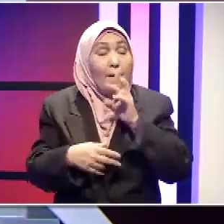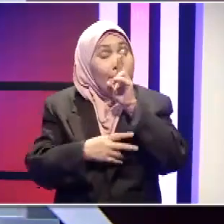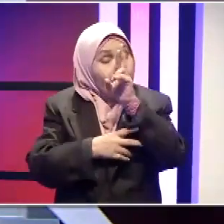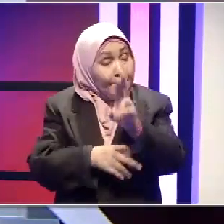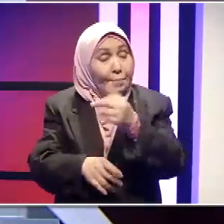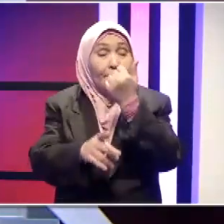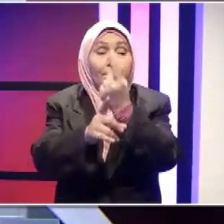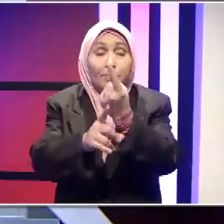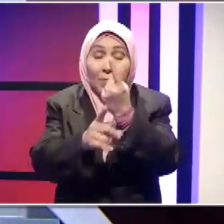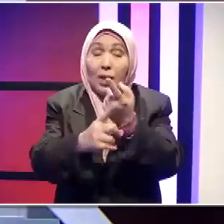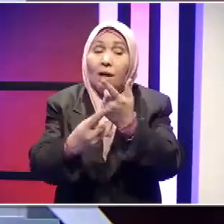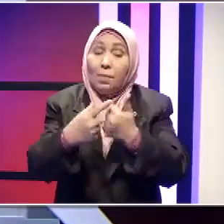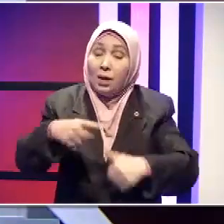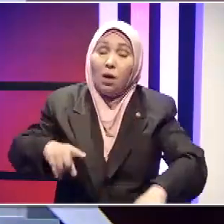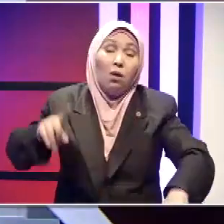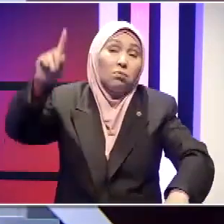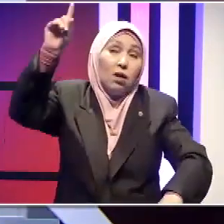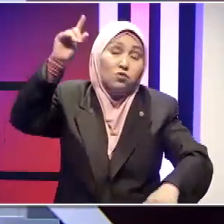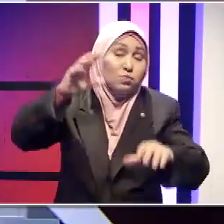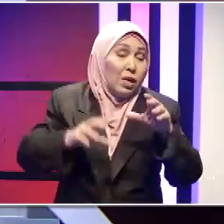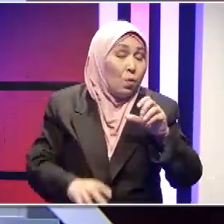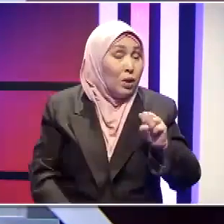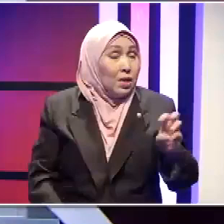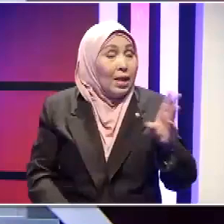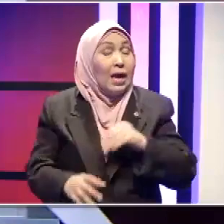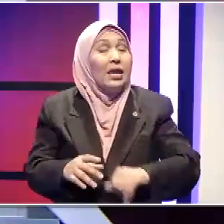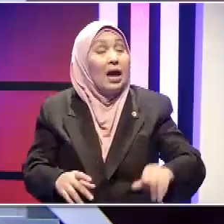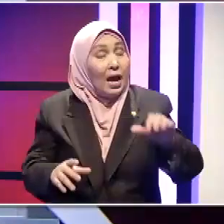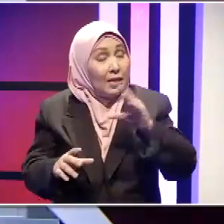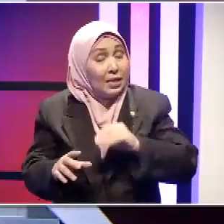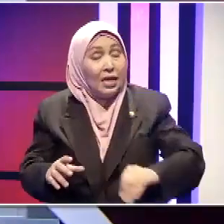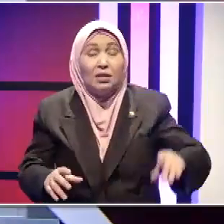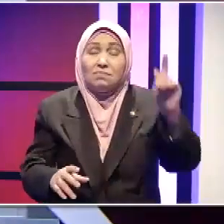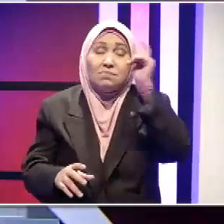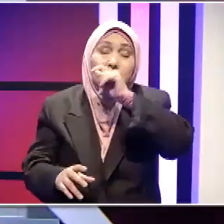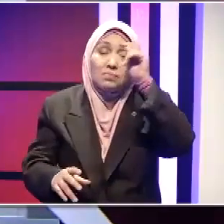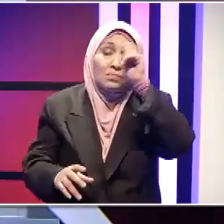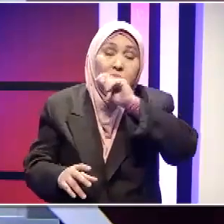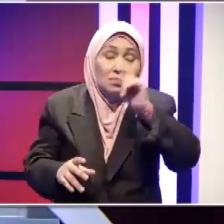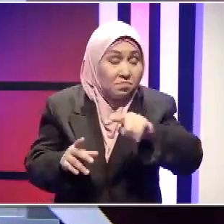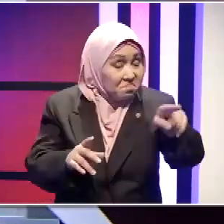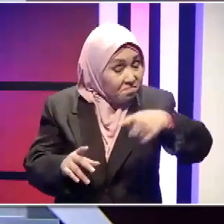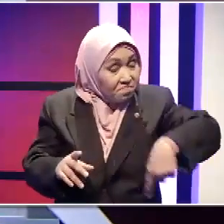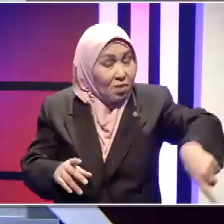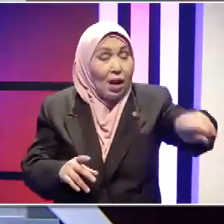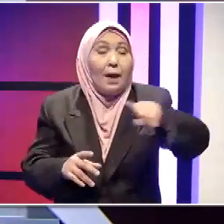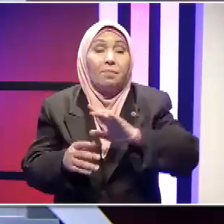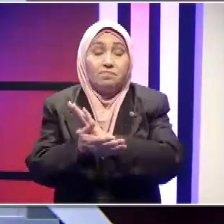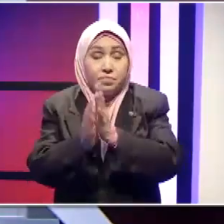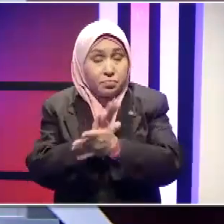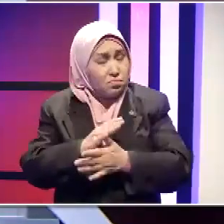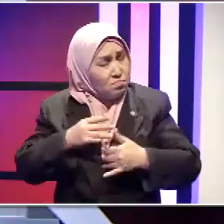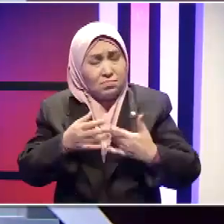betul-betul daripada Allah Subhanahu Wa Ta'ala karena selama ini didustakan oleh oleh mereka Islam hal